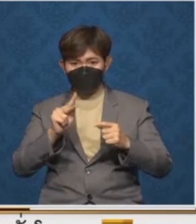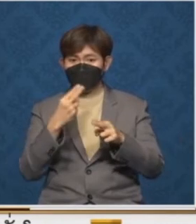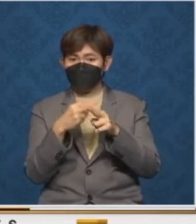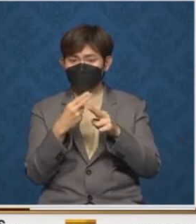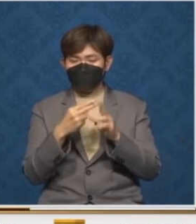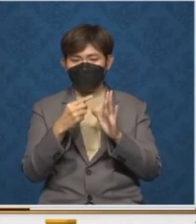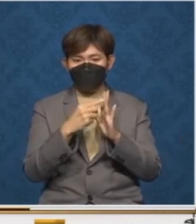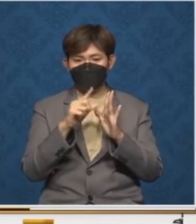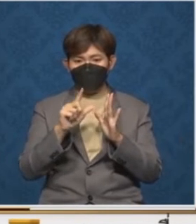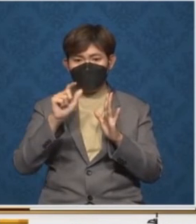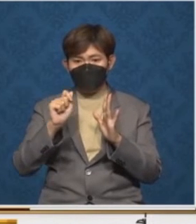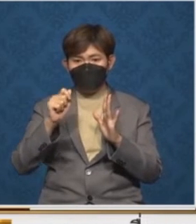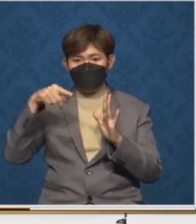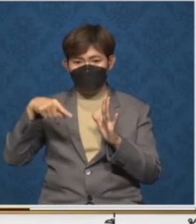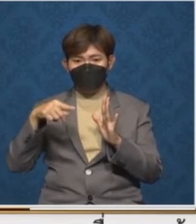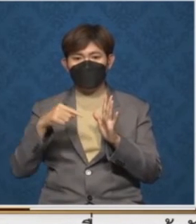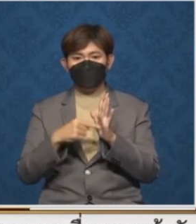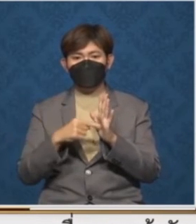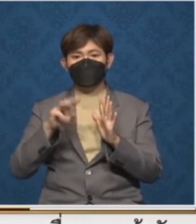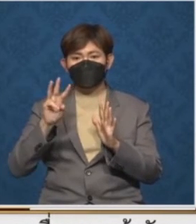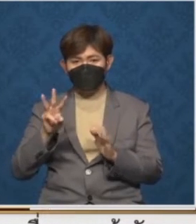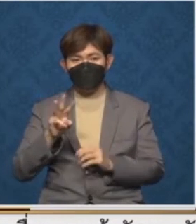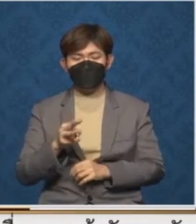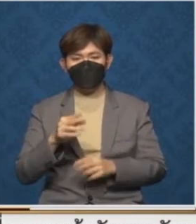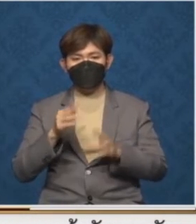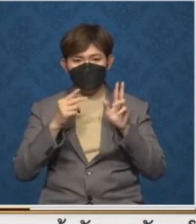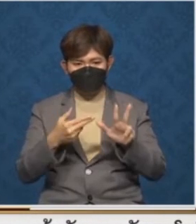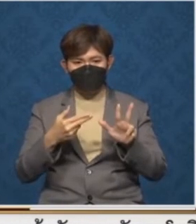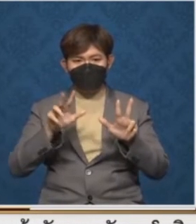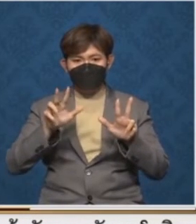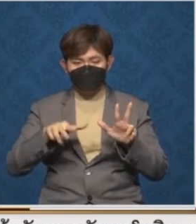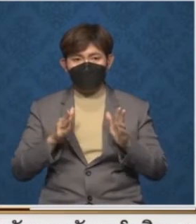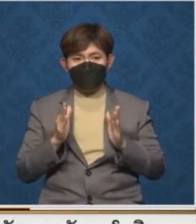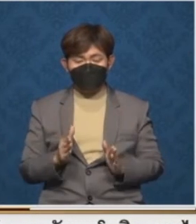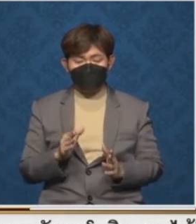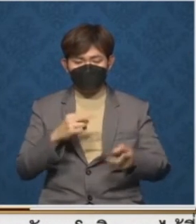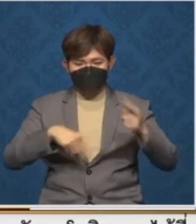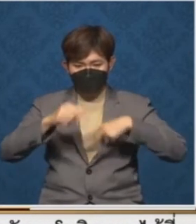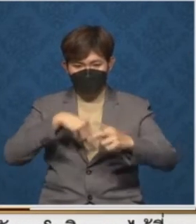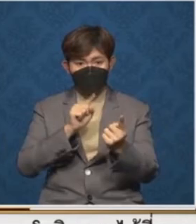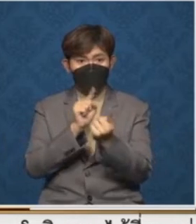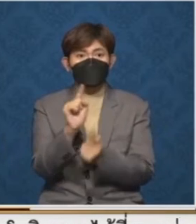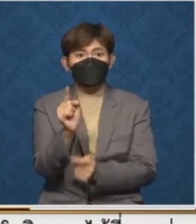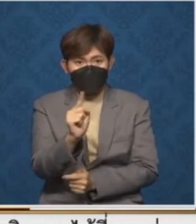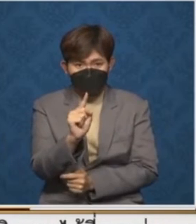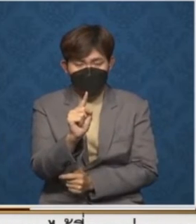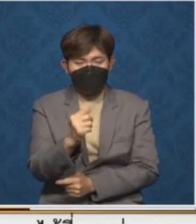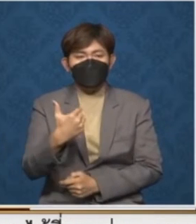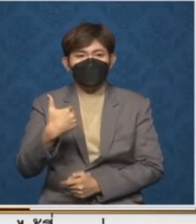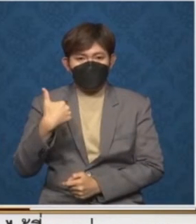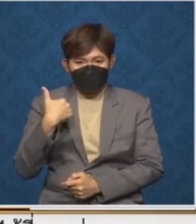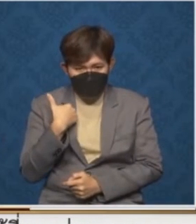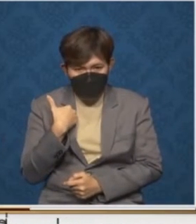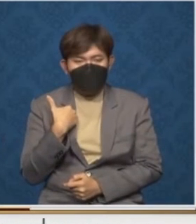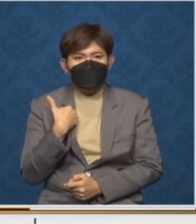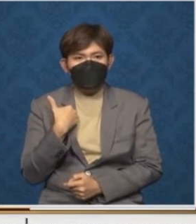ษีกร ลาสดอนไปซือฮะเครื่องตรวจก็เอายี่ห้อ ผมไม่รู้นะฮะ อาจจะดีหอไม่ดีไม่รู้เดียวก็ได้เห็น